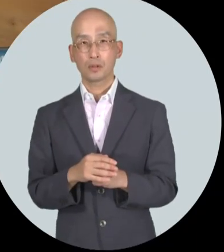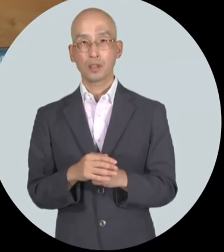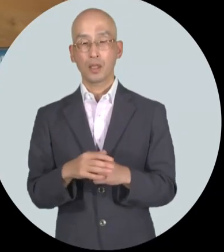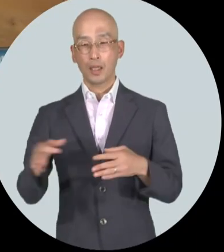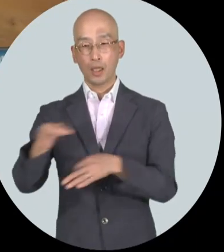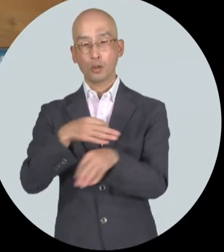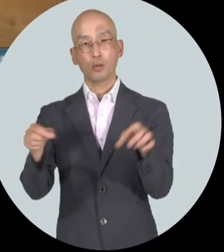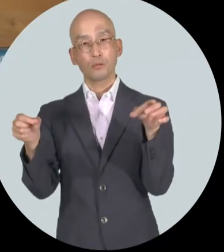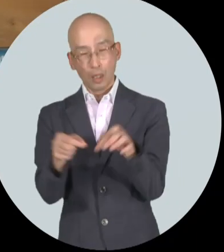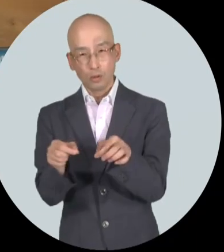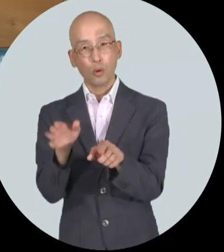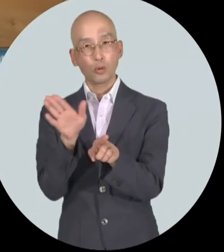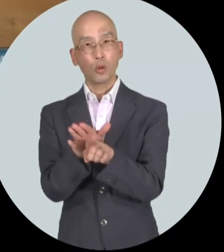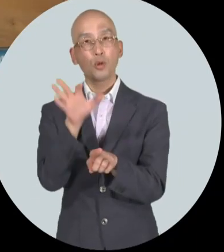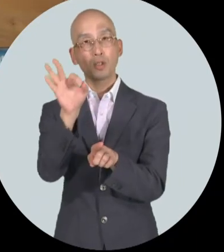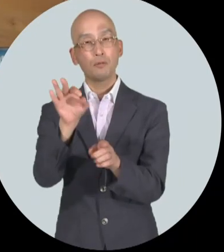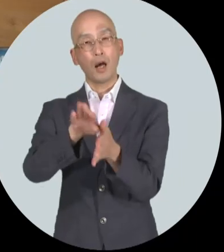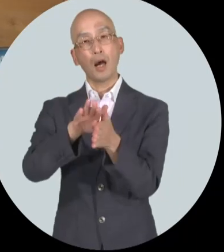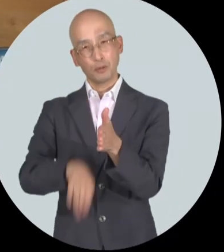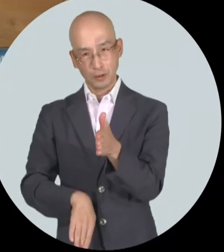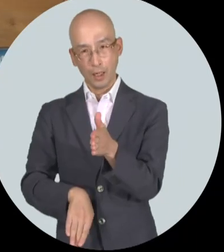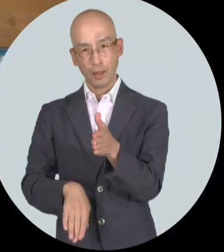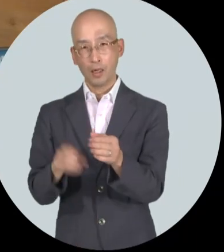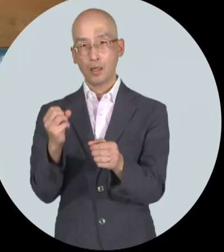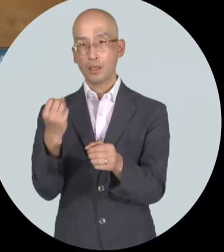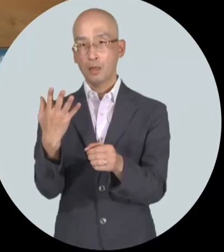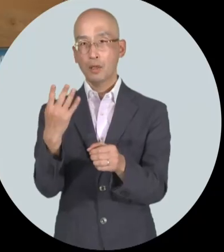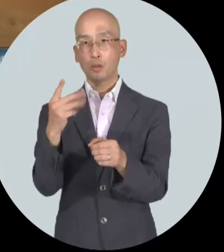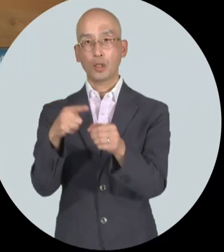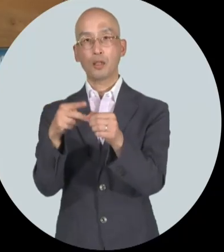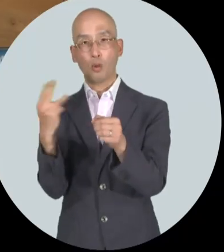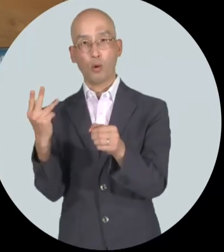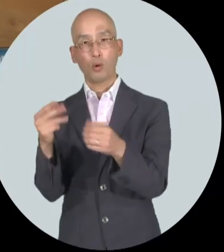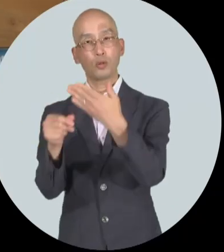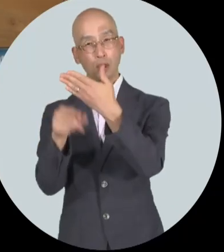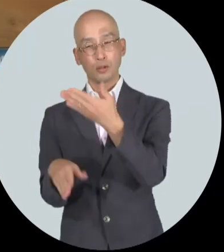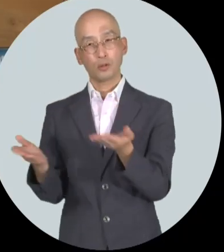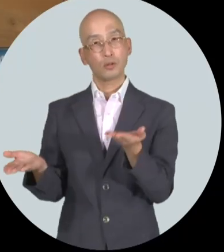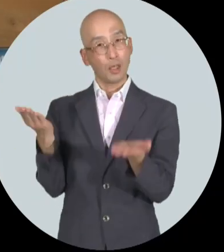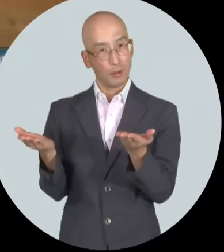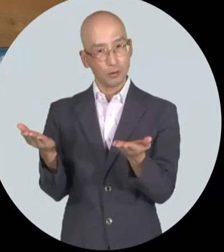除いた額でございますが、令和4年度の9月補正後に比べると